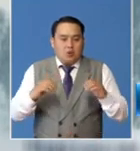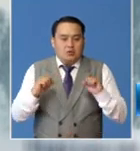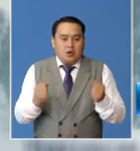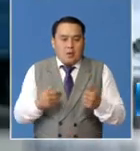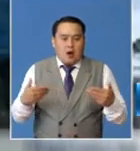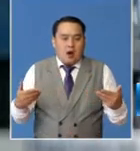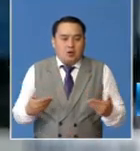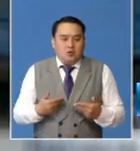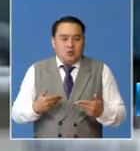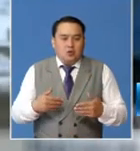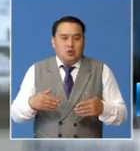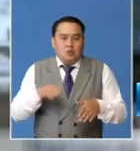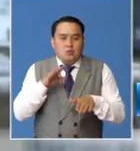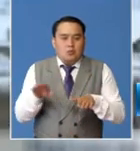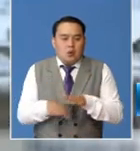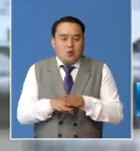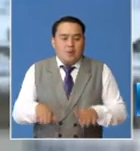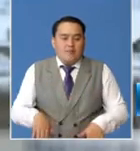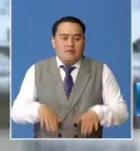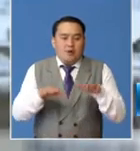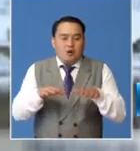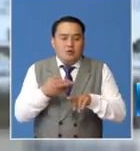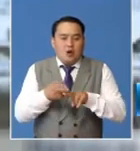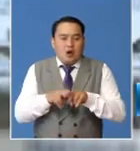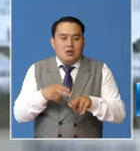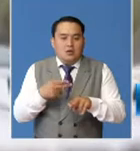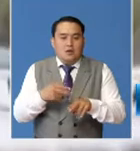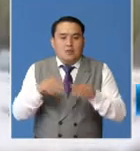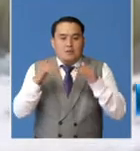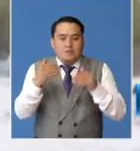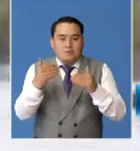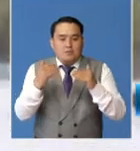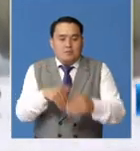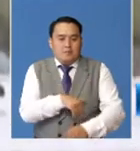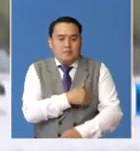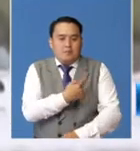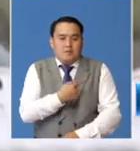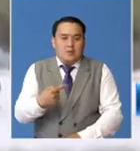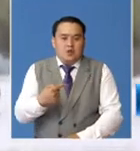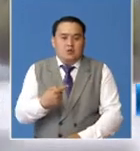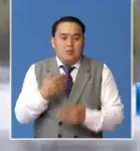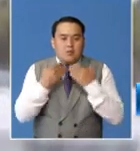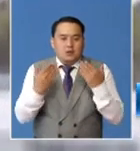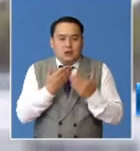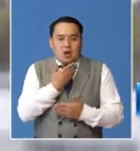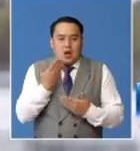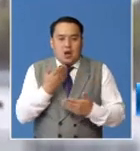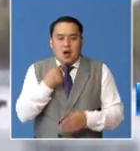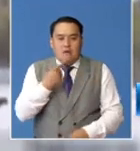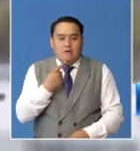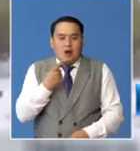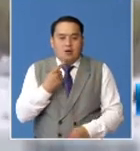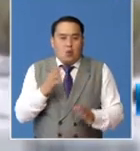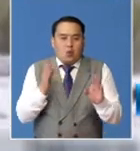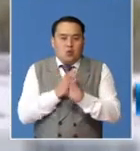скот, подтопленные дома и строения. По данным синоптиков, нынешнее понижение температуры в мае не последнее. Синоптики не говорят, что это